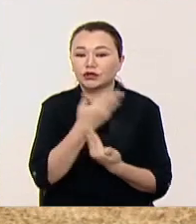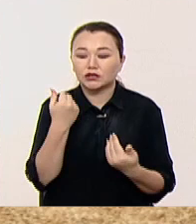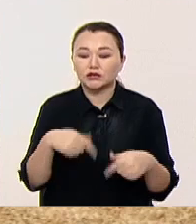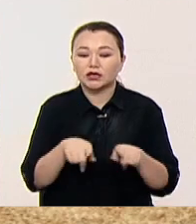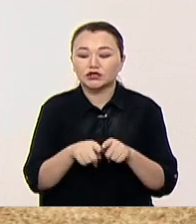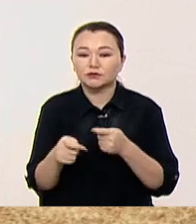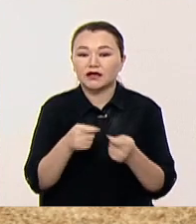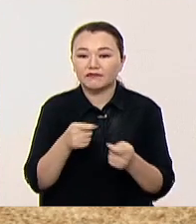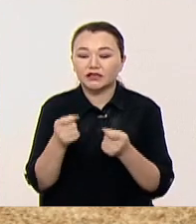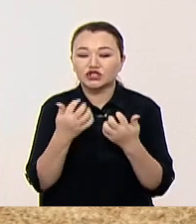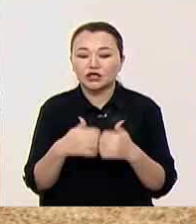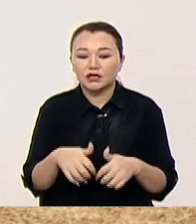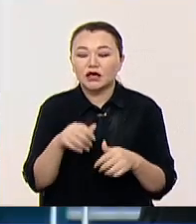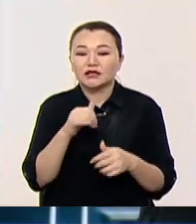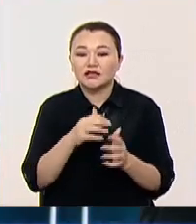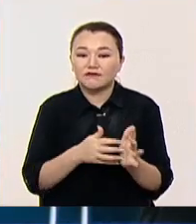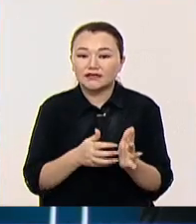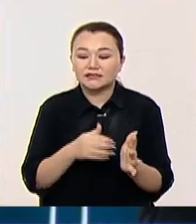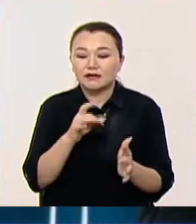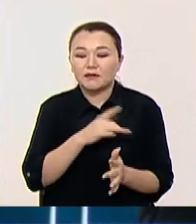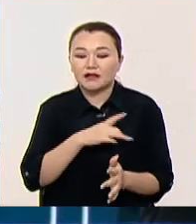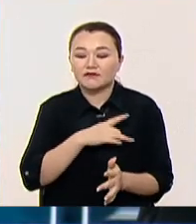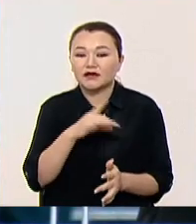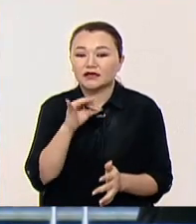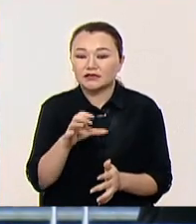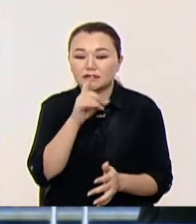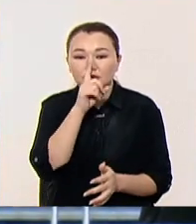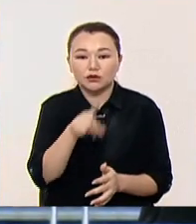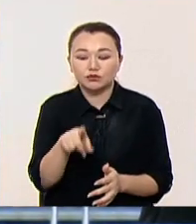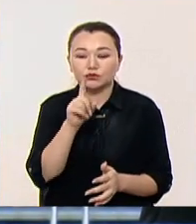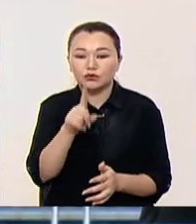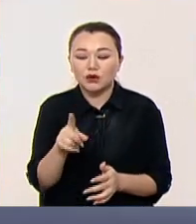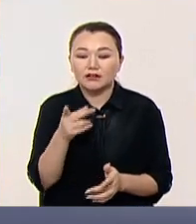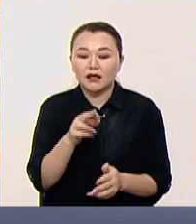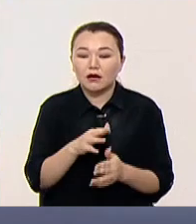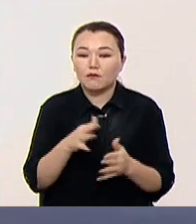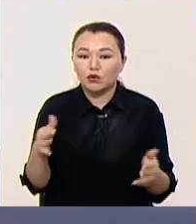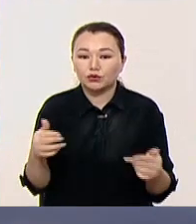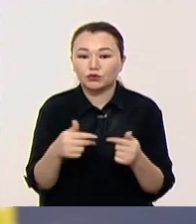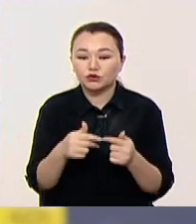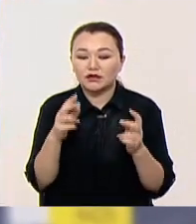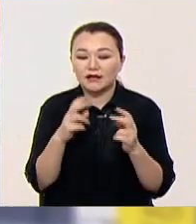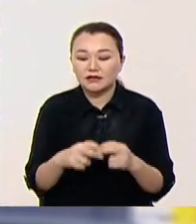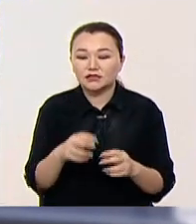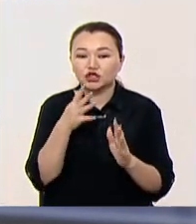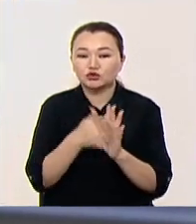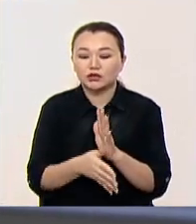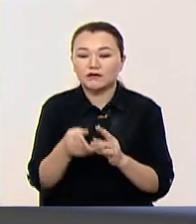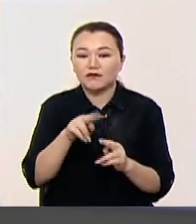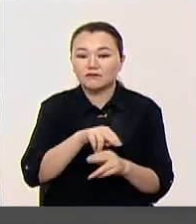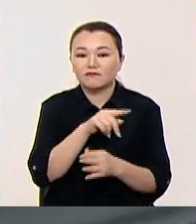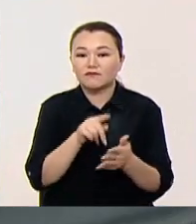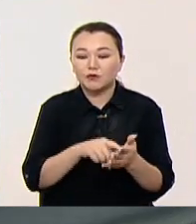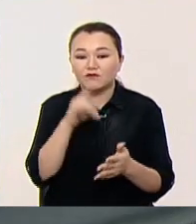члены правительства считают, что дефицит белого риса в стране не будет. Ну а для более точного анализа и изучением этого вопроса